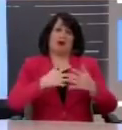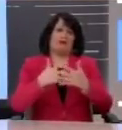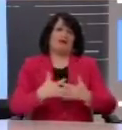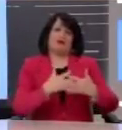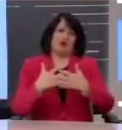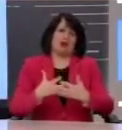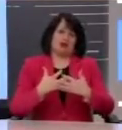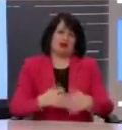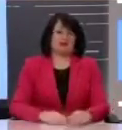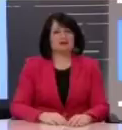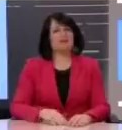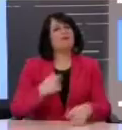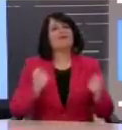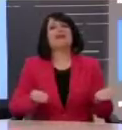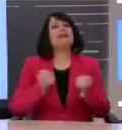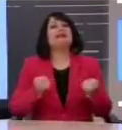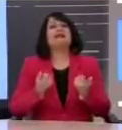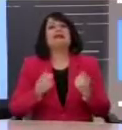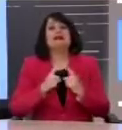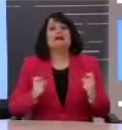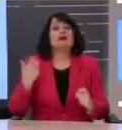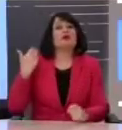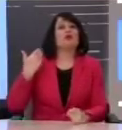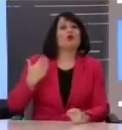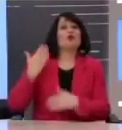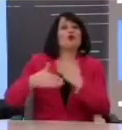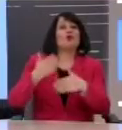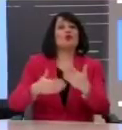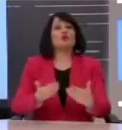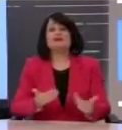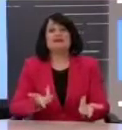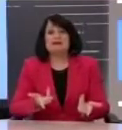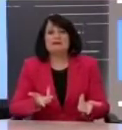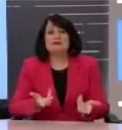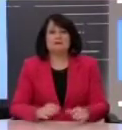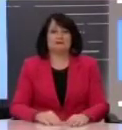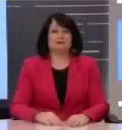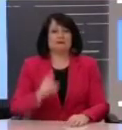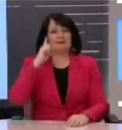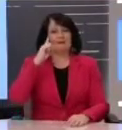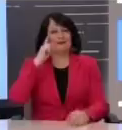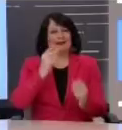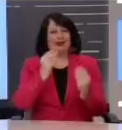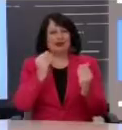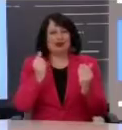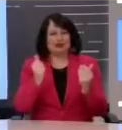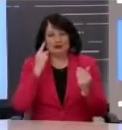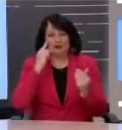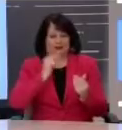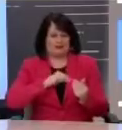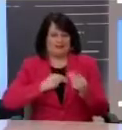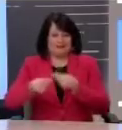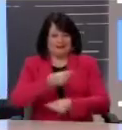Αυτό που συνέβη κατά κανόνα είναι ότι μέσα από την κερκόπορτα των αντισταθμιστικών